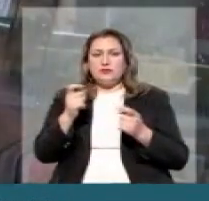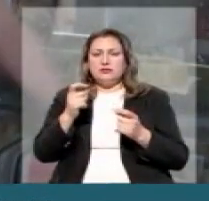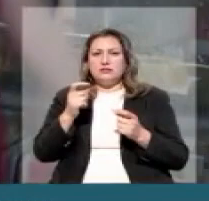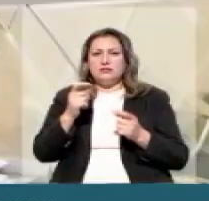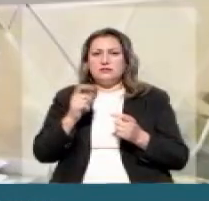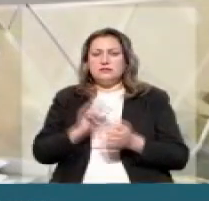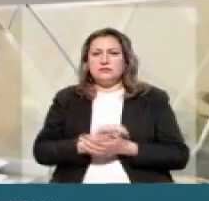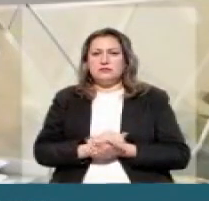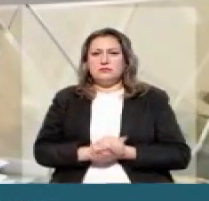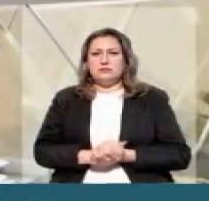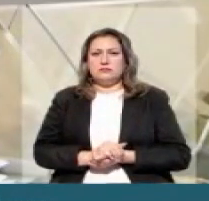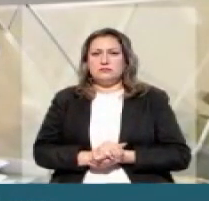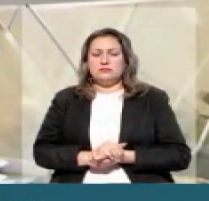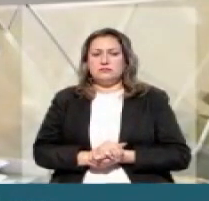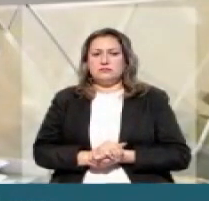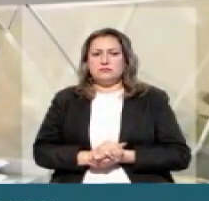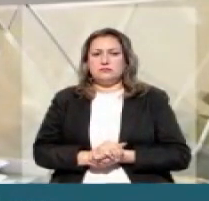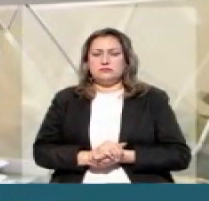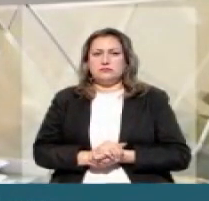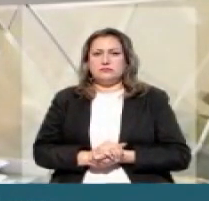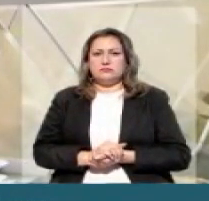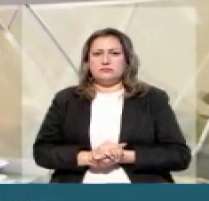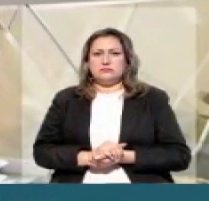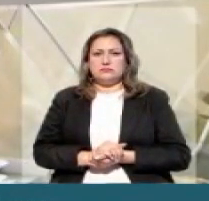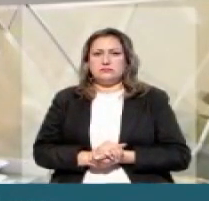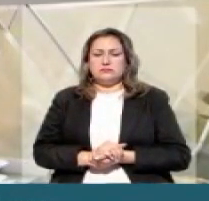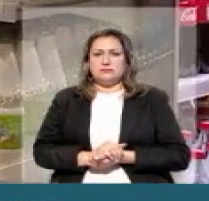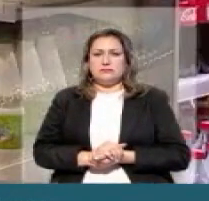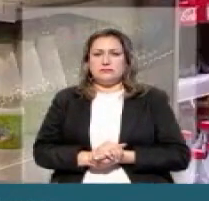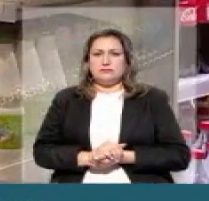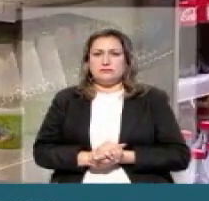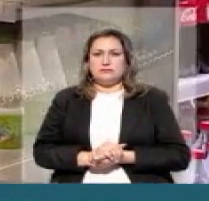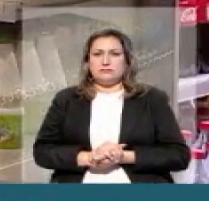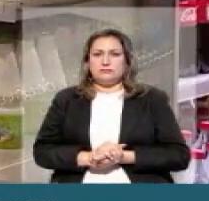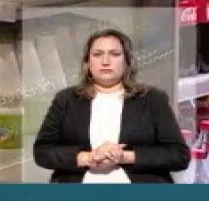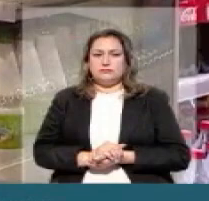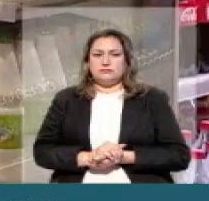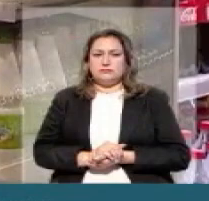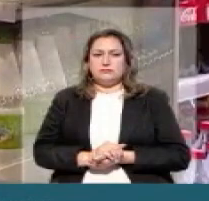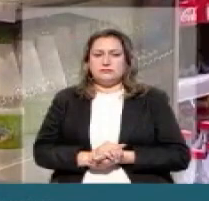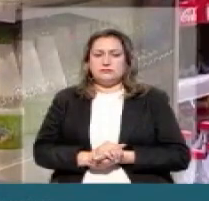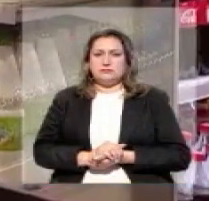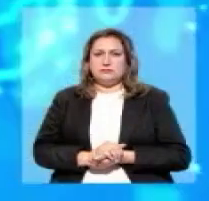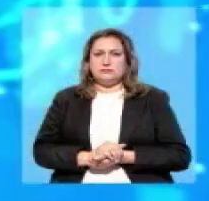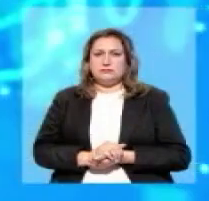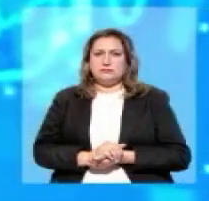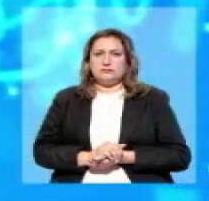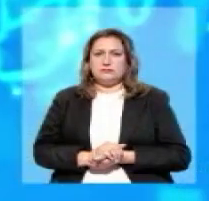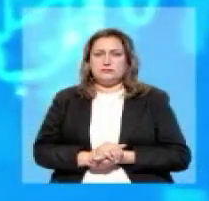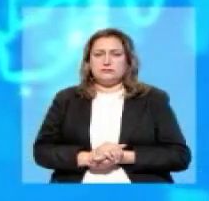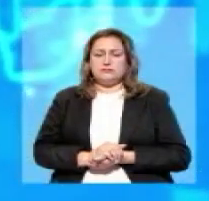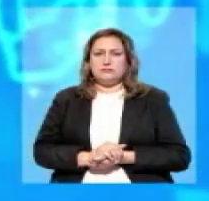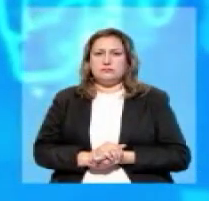қауіп төндірсе, әрі тұтынушылардан арыз шағым түссе, арнайы органдар тексеріс жүргізуге құқылы.